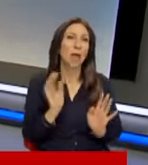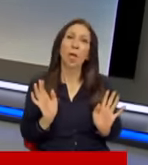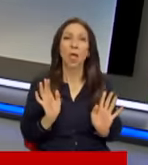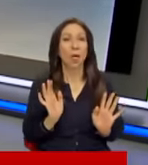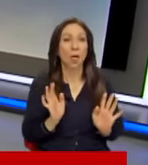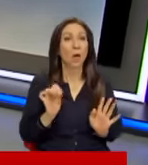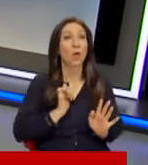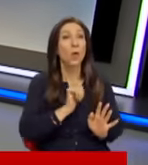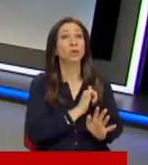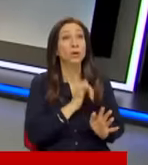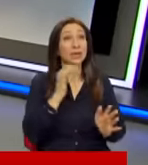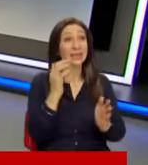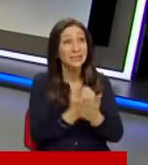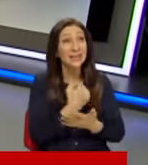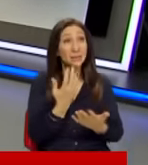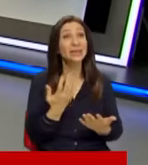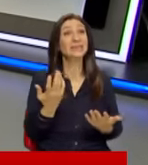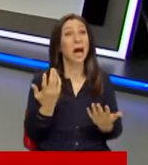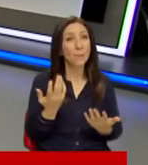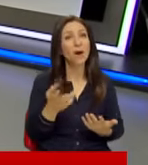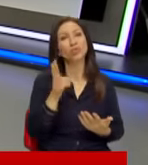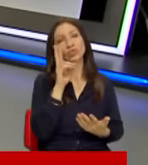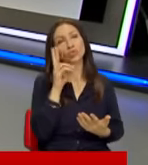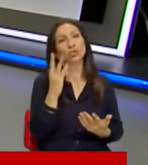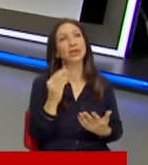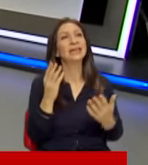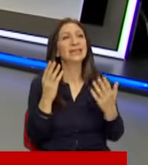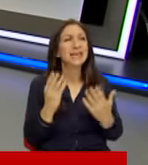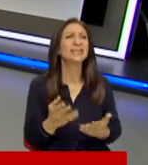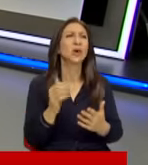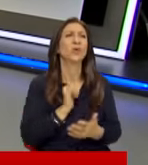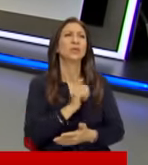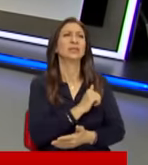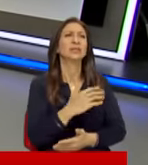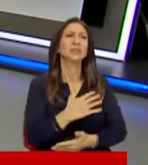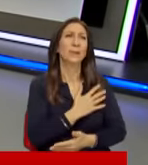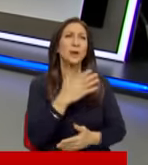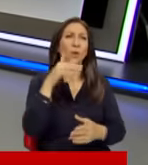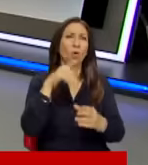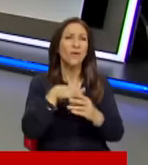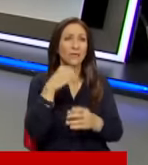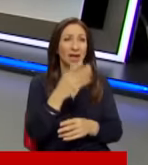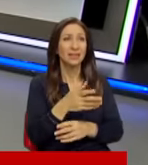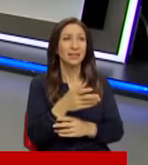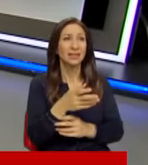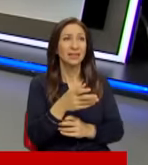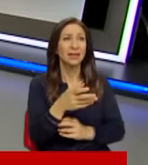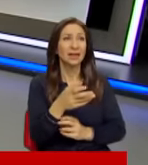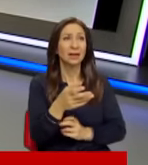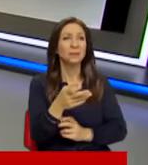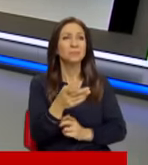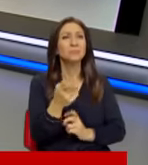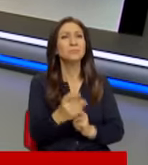görünüyor. Ordu da alabilirdi Büyükşehir'i ama neticede... Ya keşke Ordu'da CHP seçmeni... Yani biz